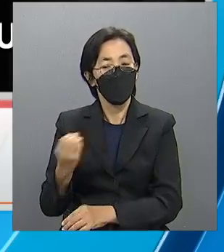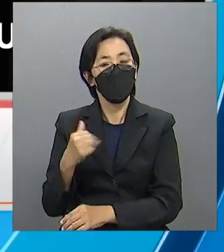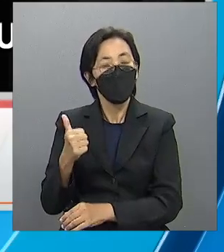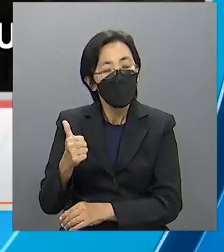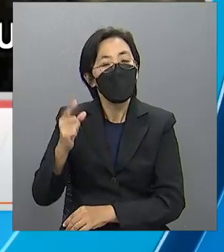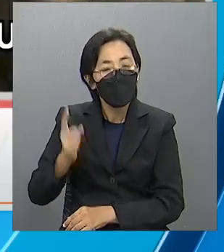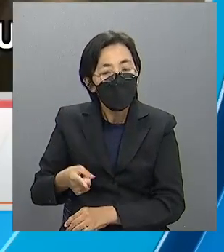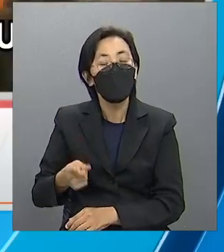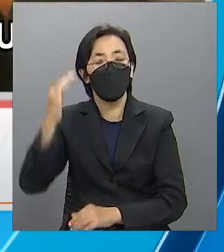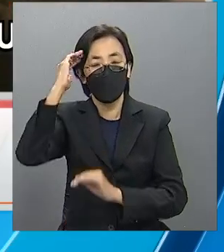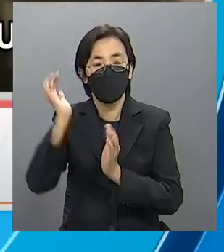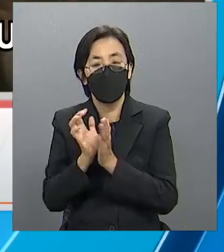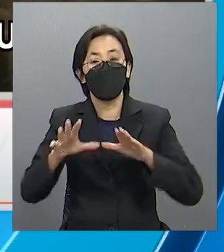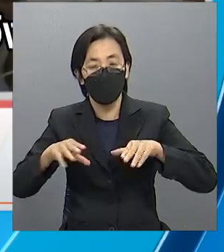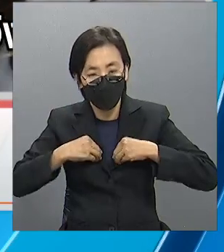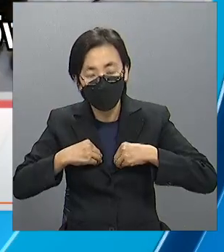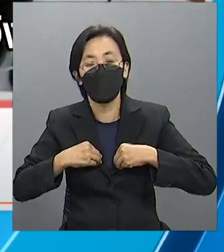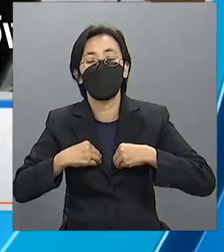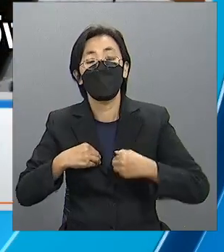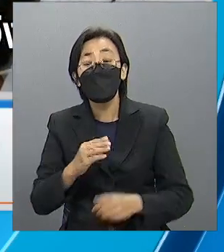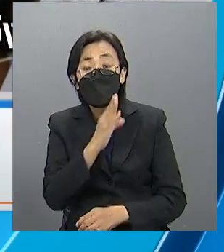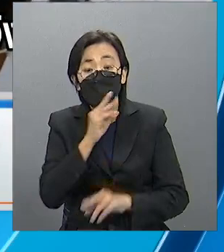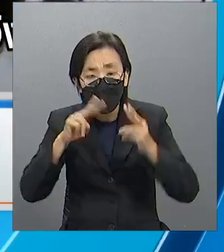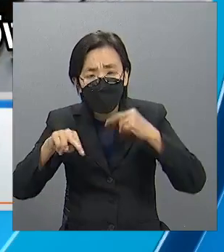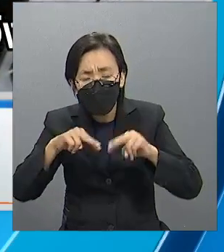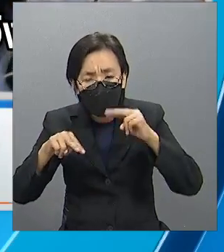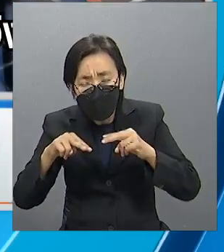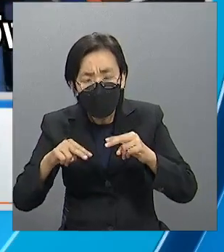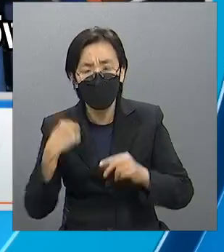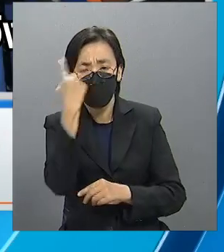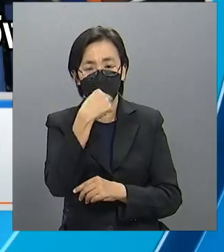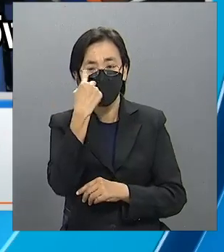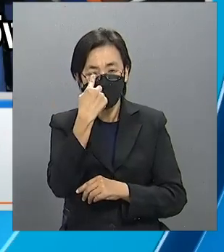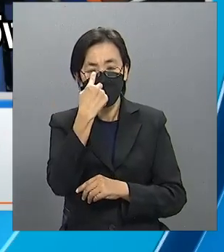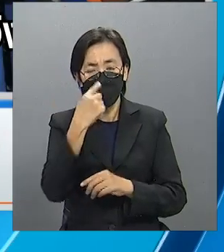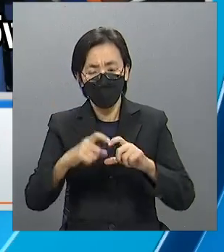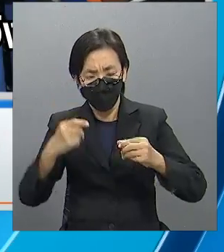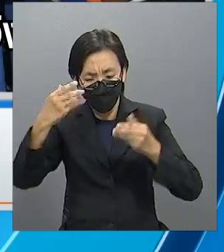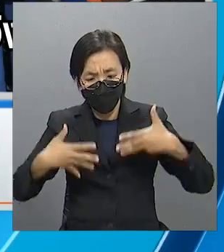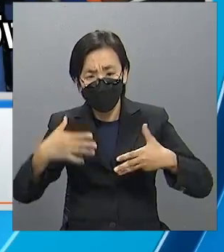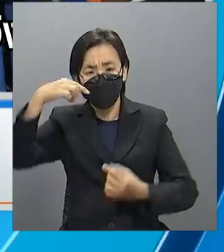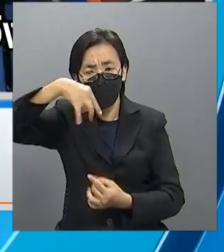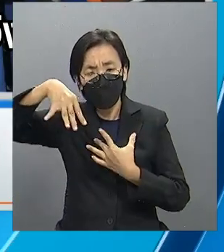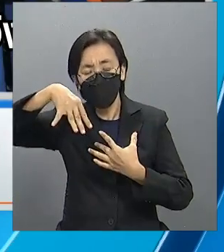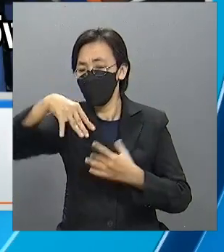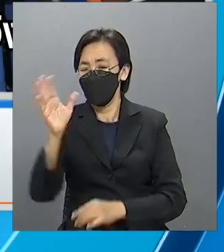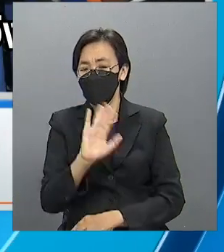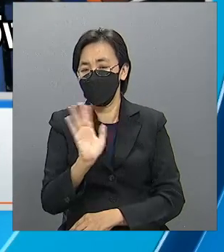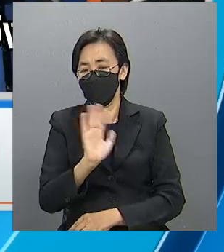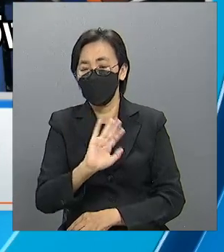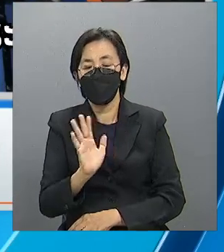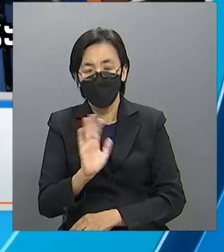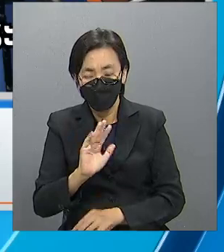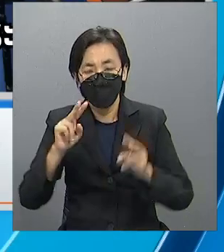ำรวยกจะรแ้งให้แต่ถาตรวสมาแล้วว่าเปหนาคณ Top แต่บรคุป้างอยนี้ไม่ได้คือเราจะตรจสอบตองเป็น